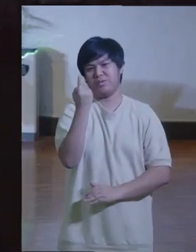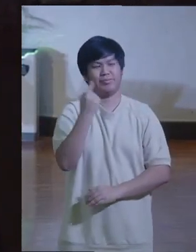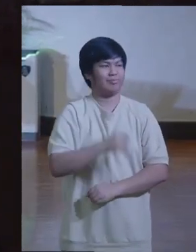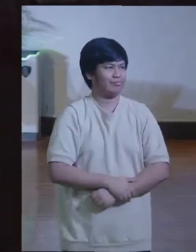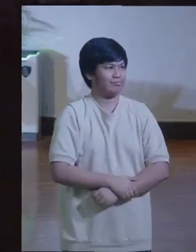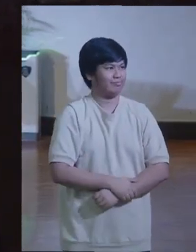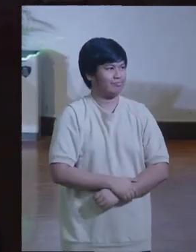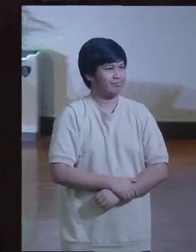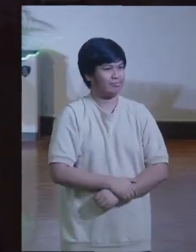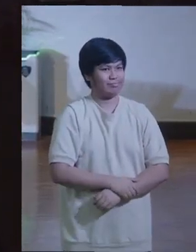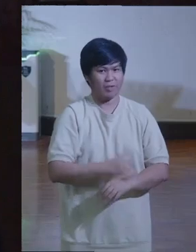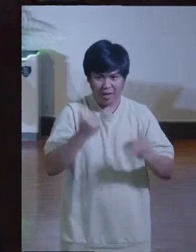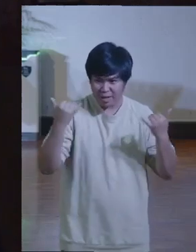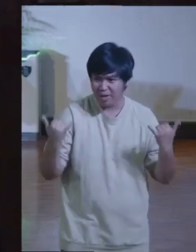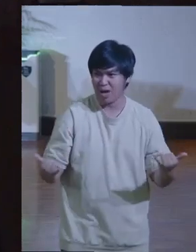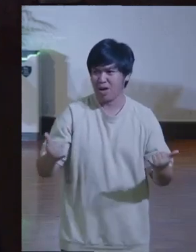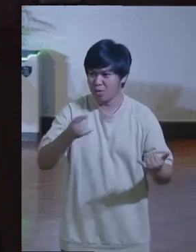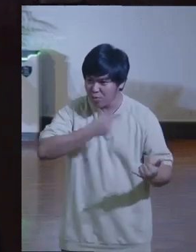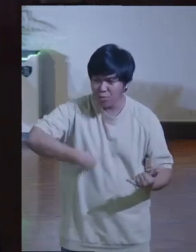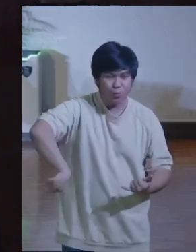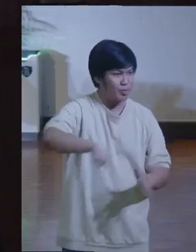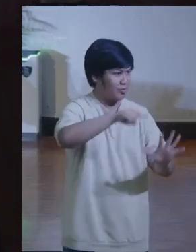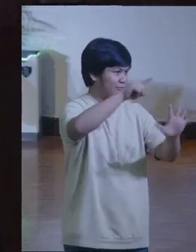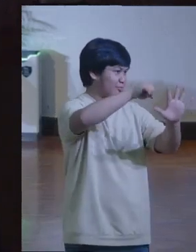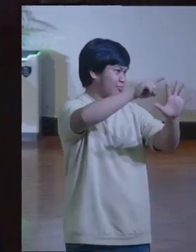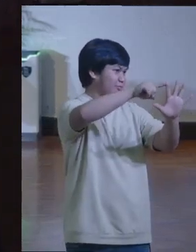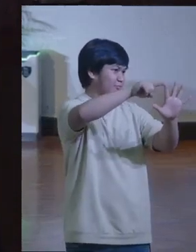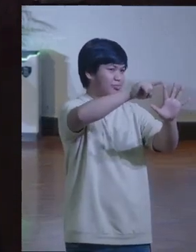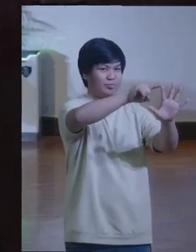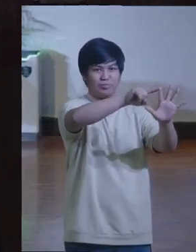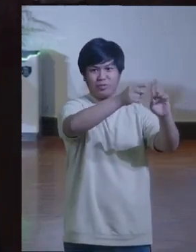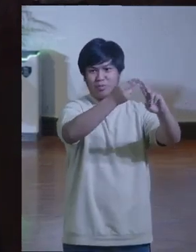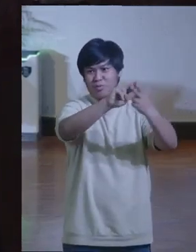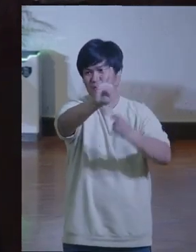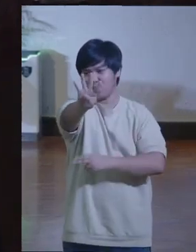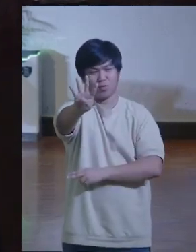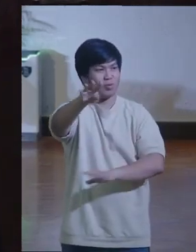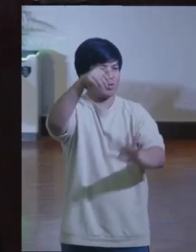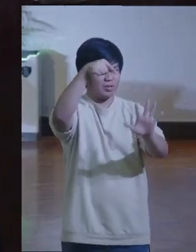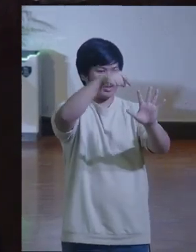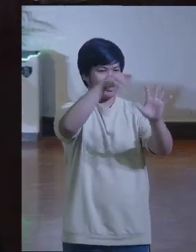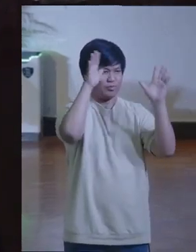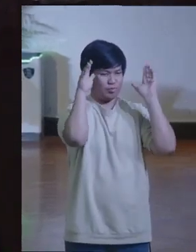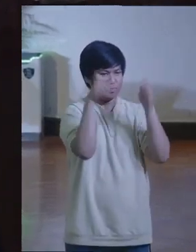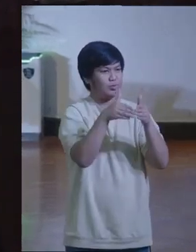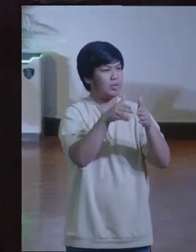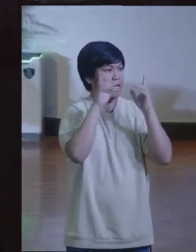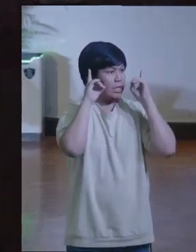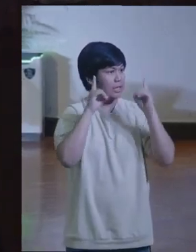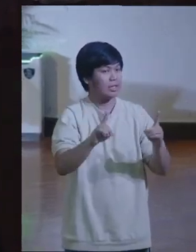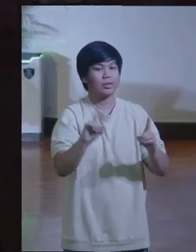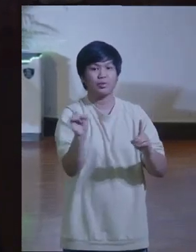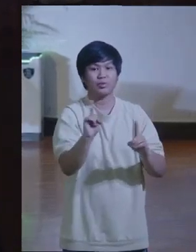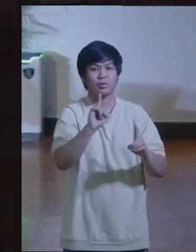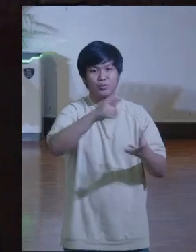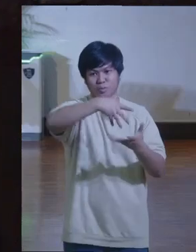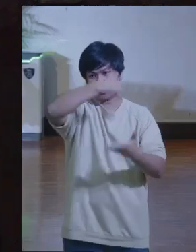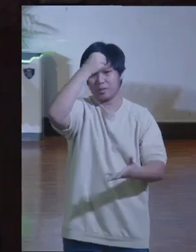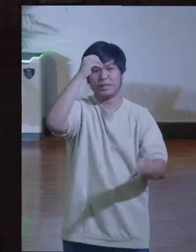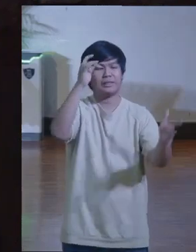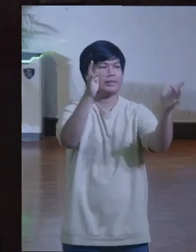alone. Ang ating pong aaralin sa hapong ito ay yung doktrina na